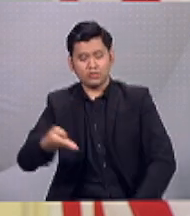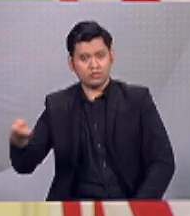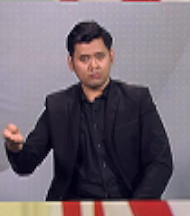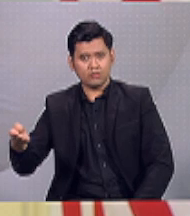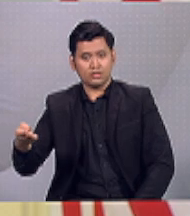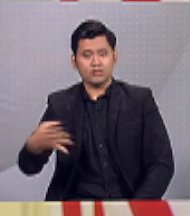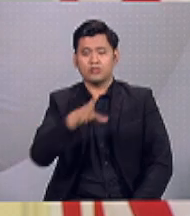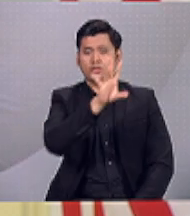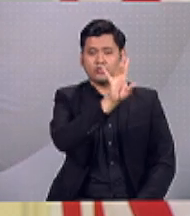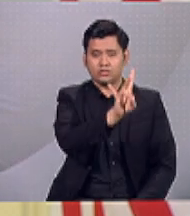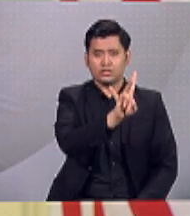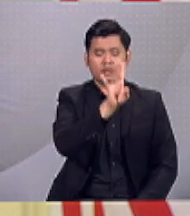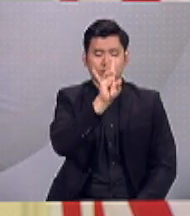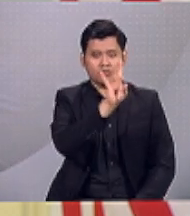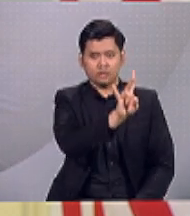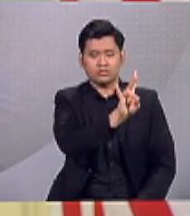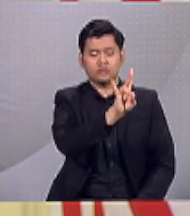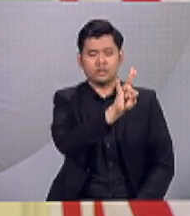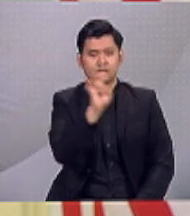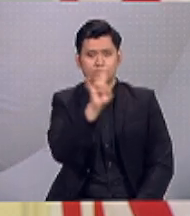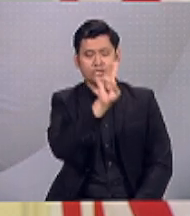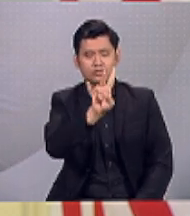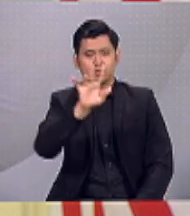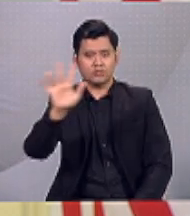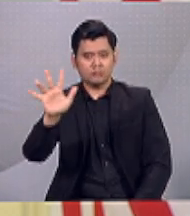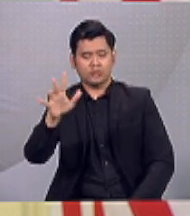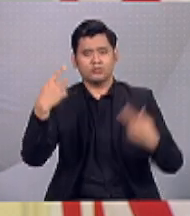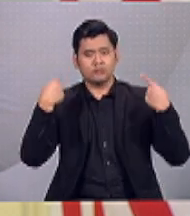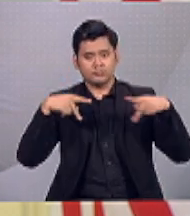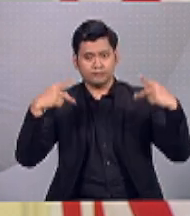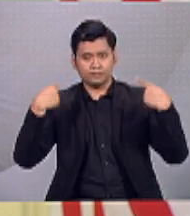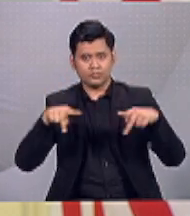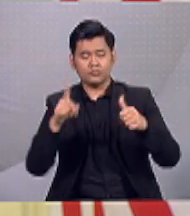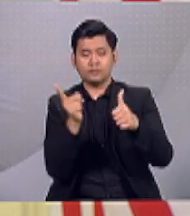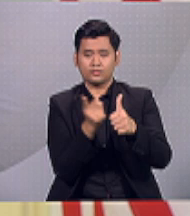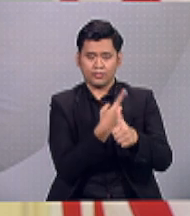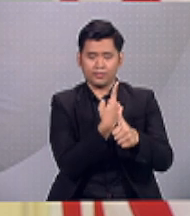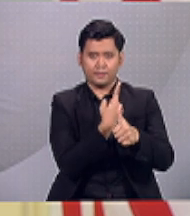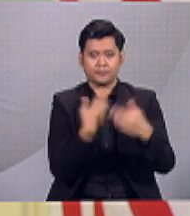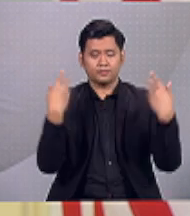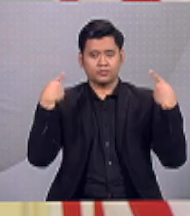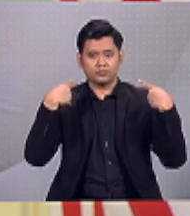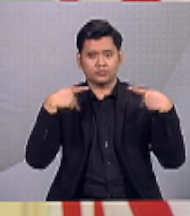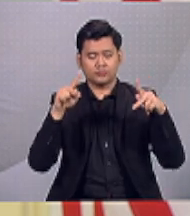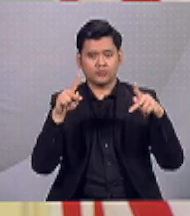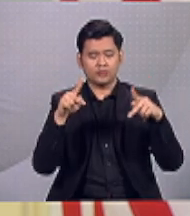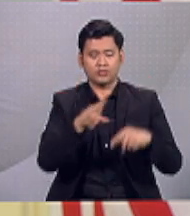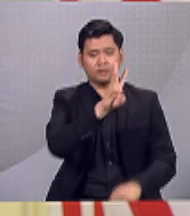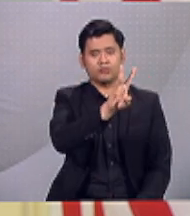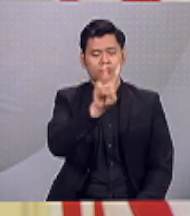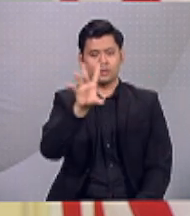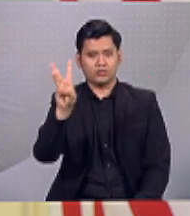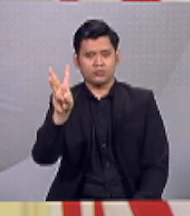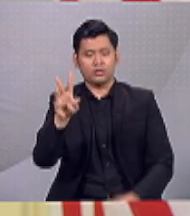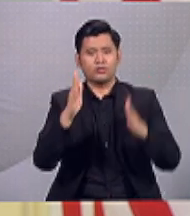di 775 premis perniagaan termasuk peruncit 626,